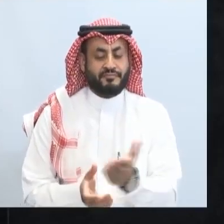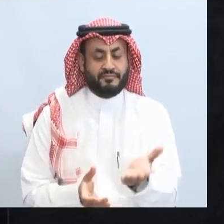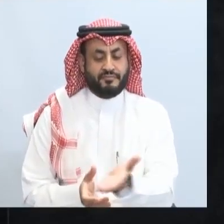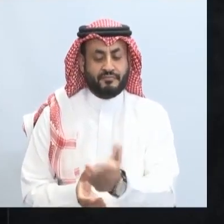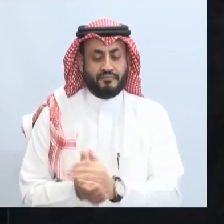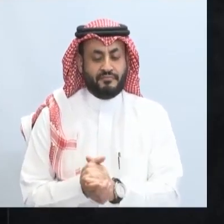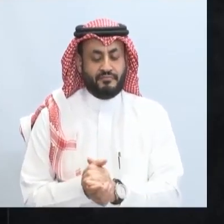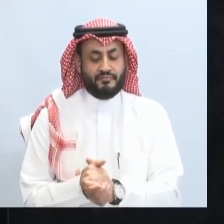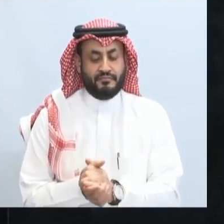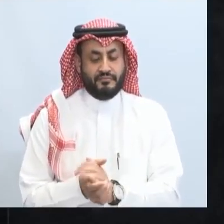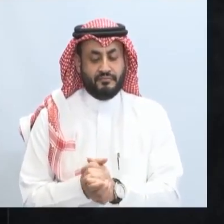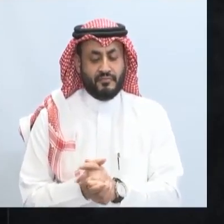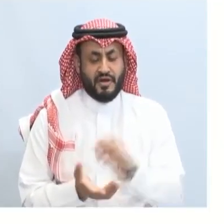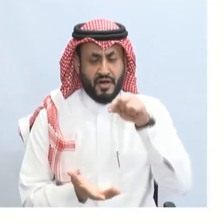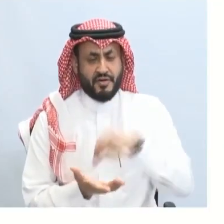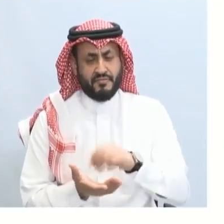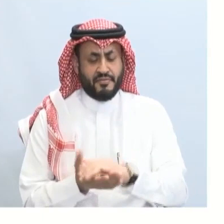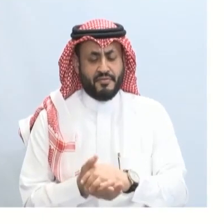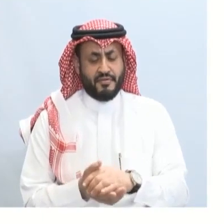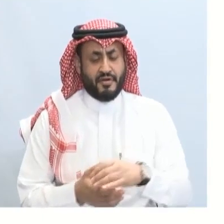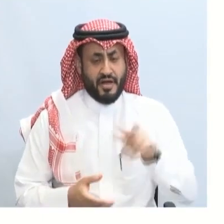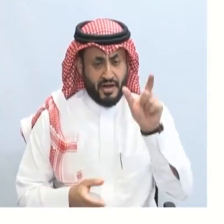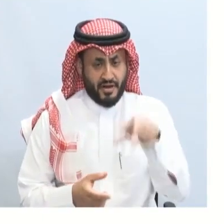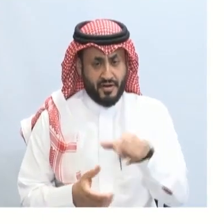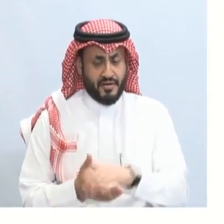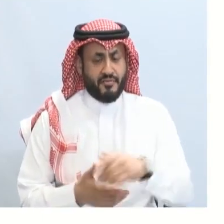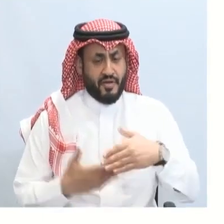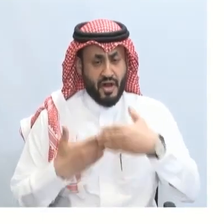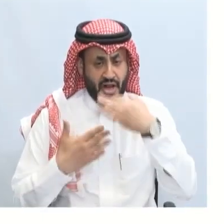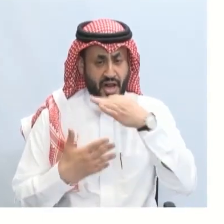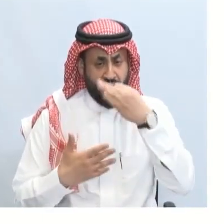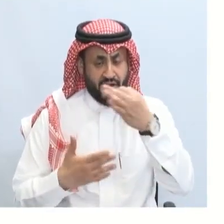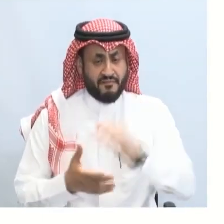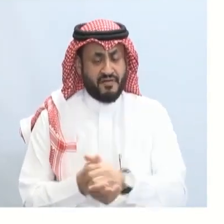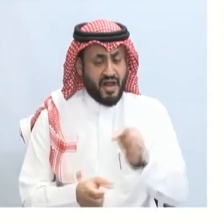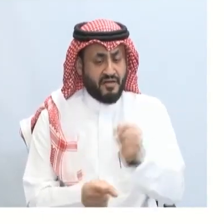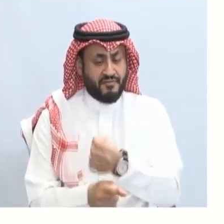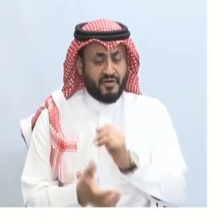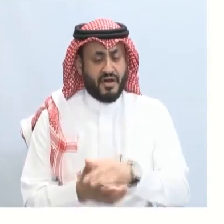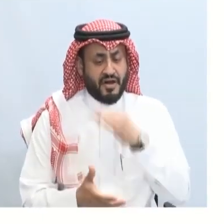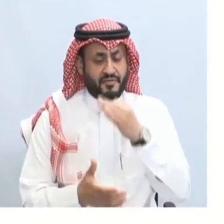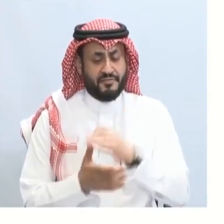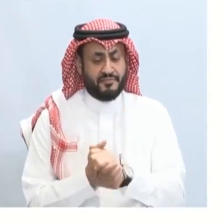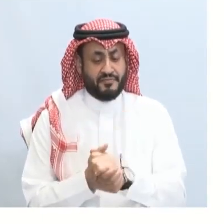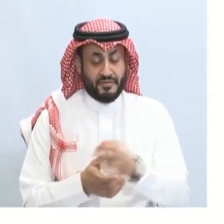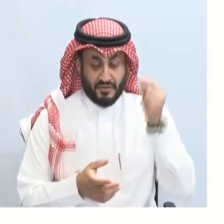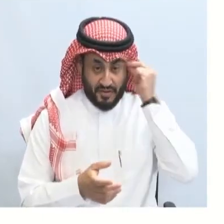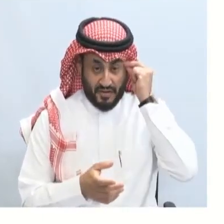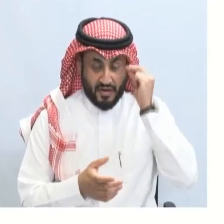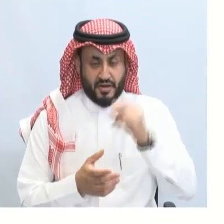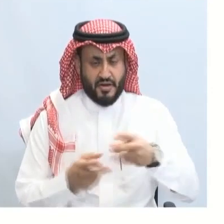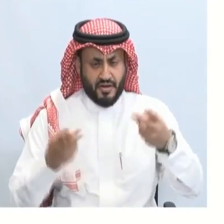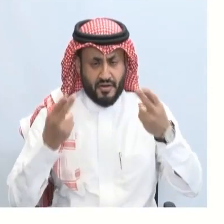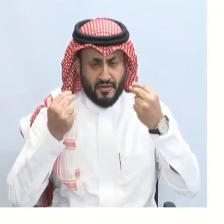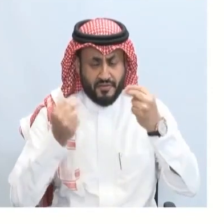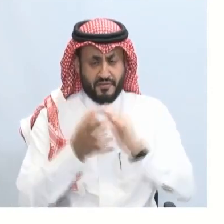الله فيكم مبدعين اقرار المرء بما يصدر عنه من افعال واقوال واستعداده